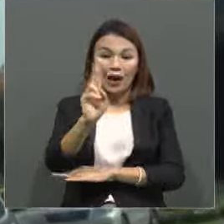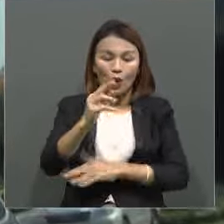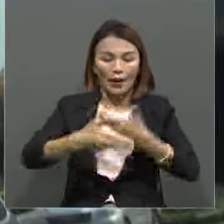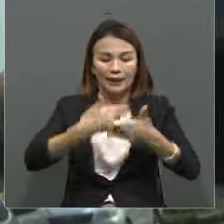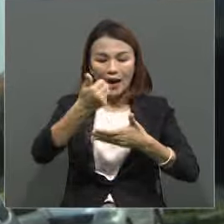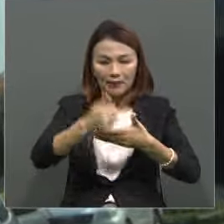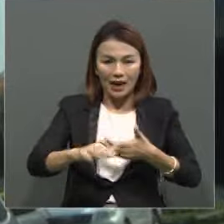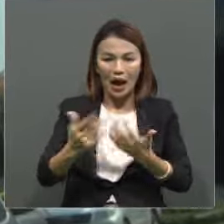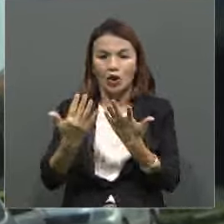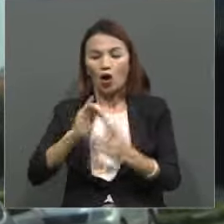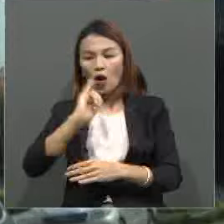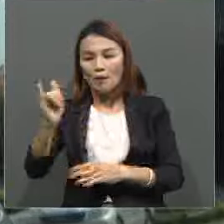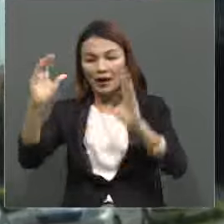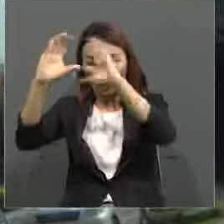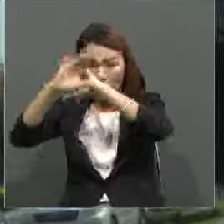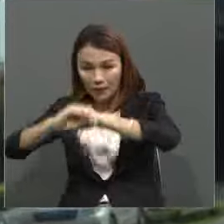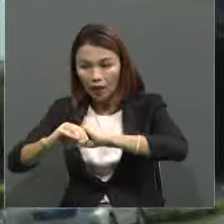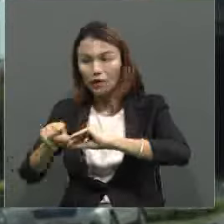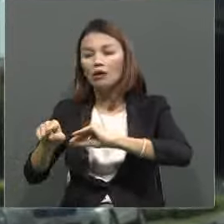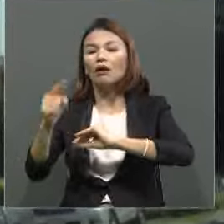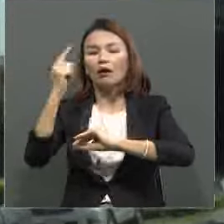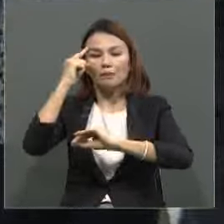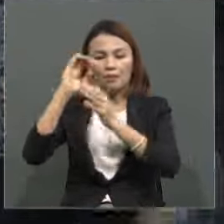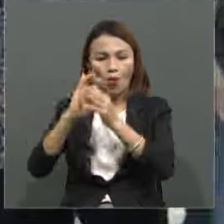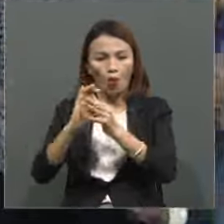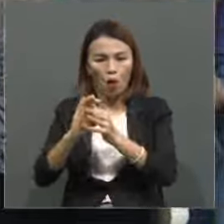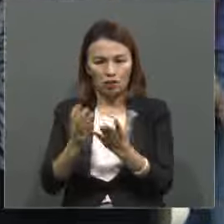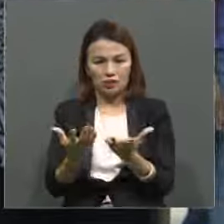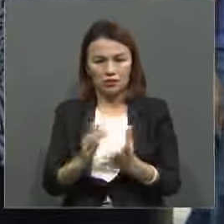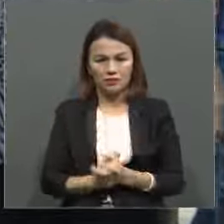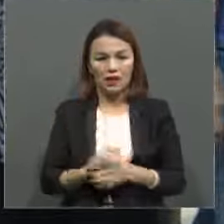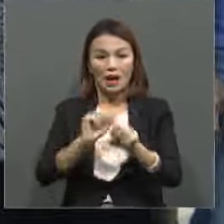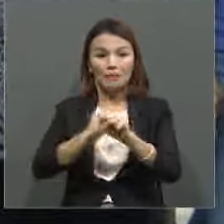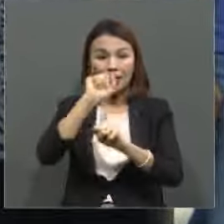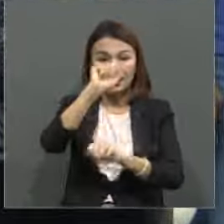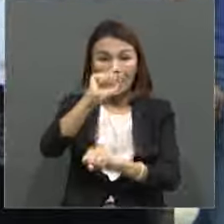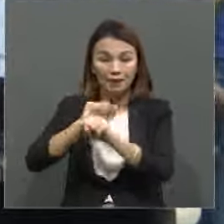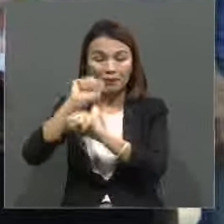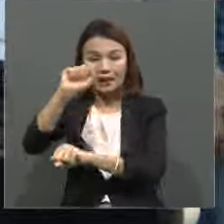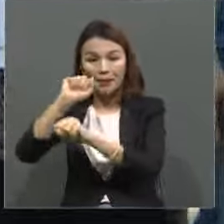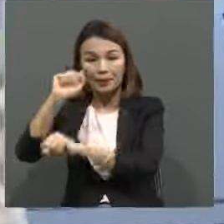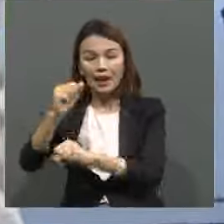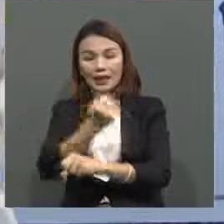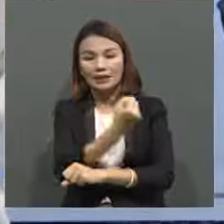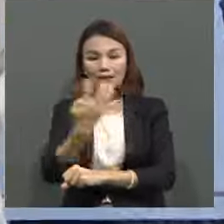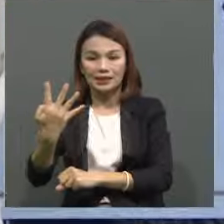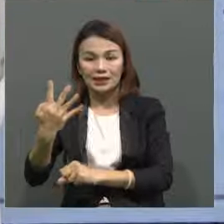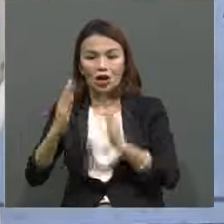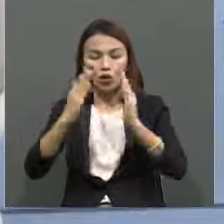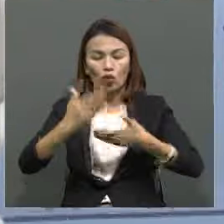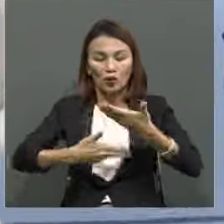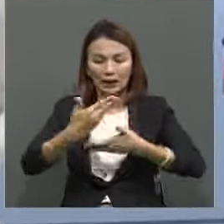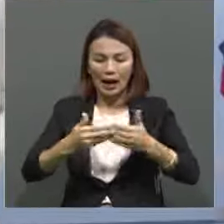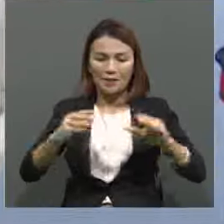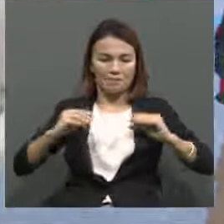ไม่ได้คนก็รอไปกันแต่ตอนกลางคืนนี่ก็เป็นความกังวลของเขาเพราะฉะนั้นประกาศ4ฉบับที่ออกมาเนี่ยนะผู้ค้าเขาไม่เห็นด้วย